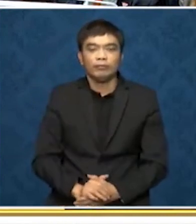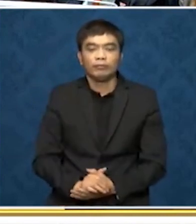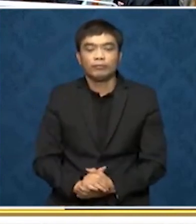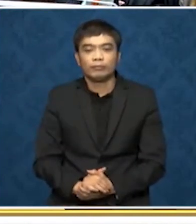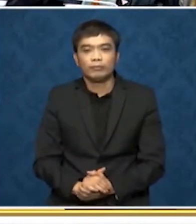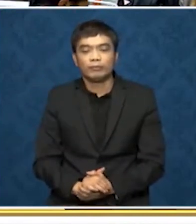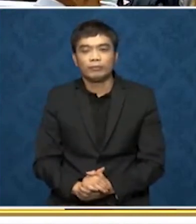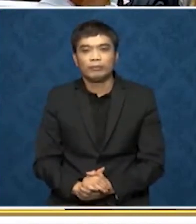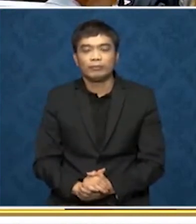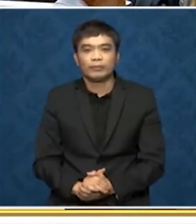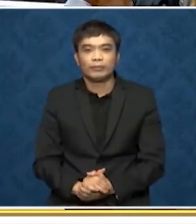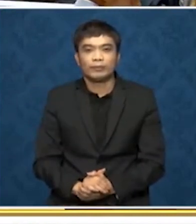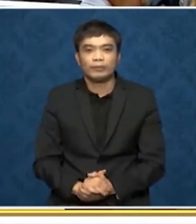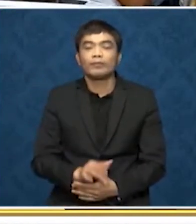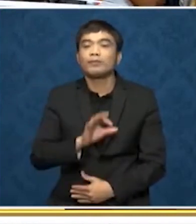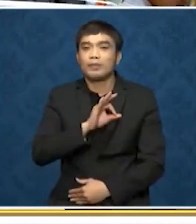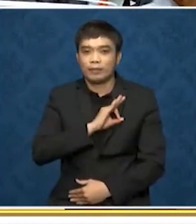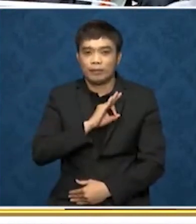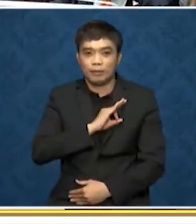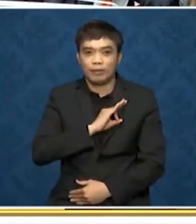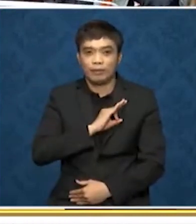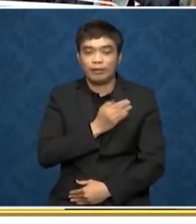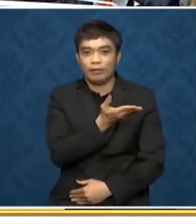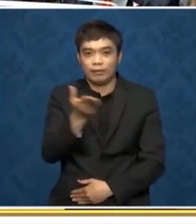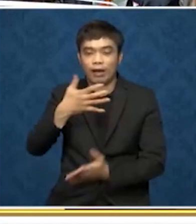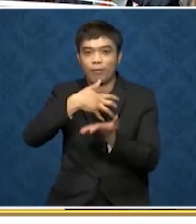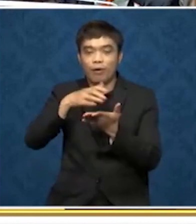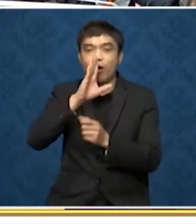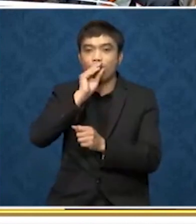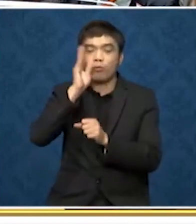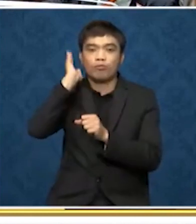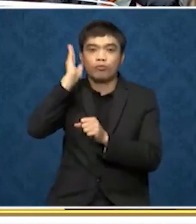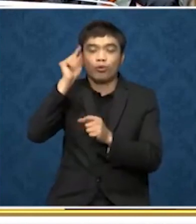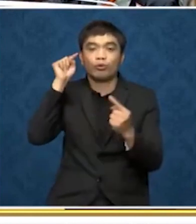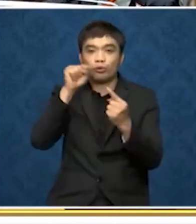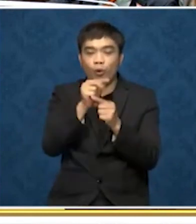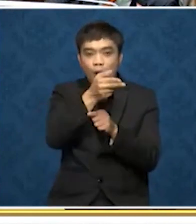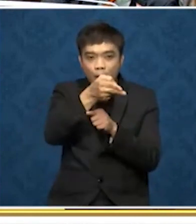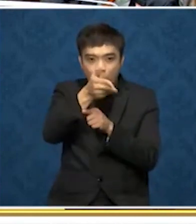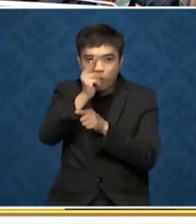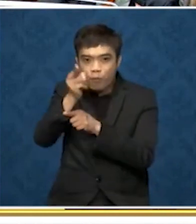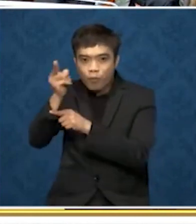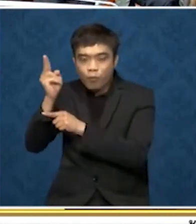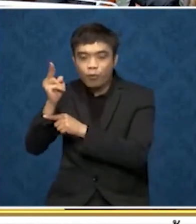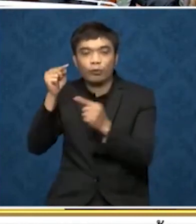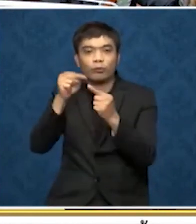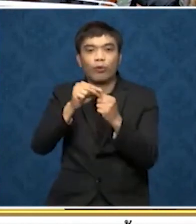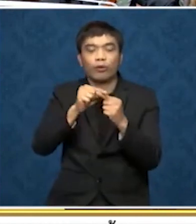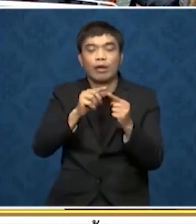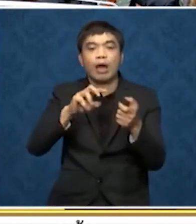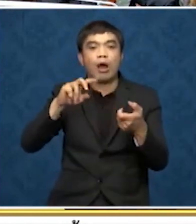มีสมาชิกนะคะพูดถึงเรื่องกราดยิงในห้างและกล่าวหาว่าเป็นความผิดของ